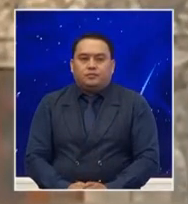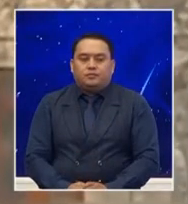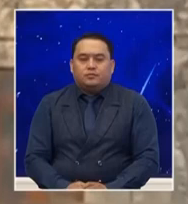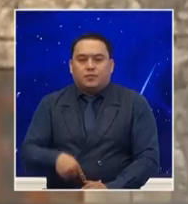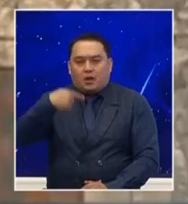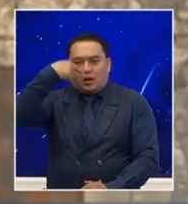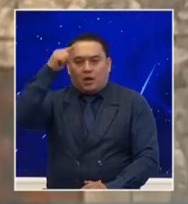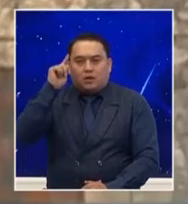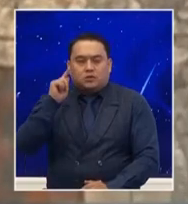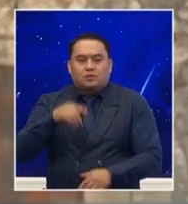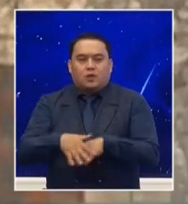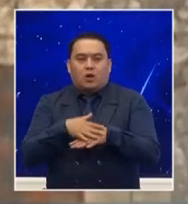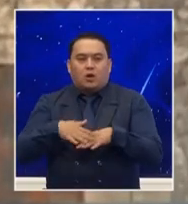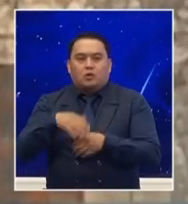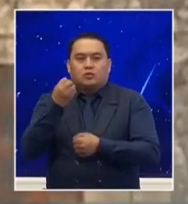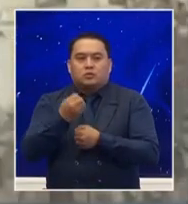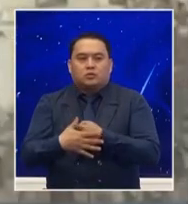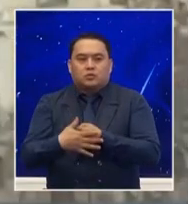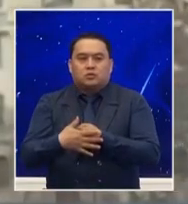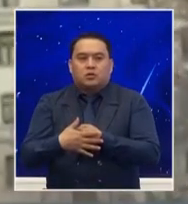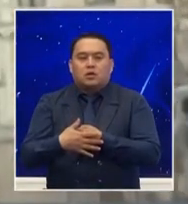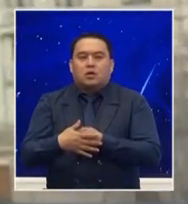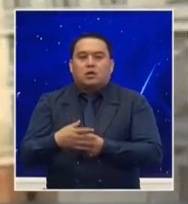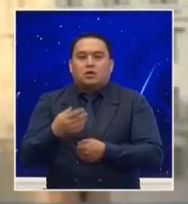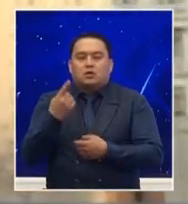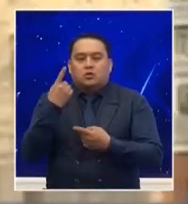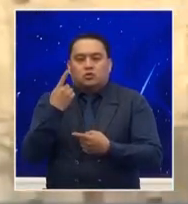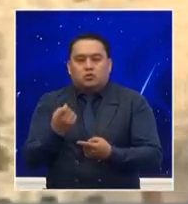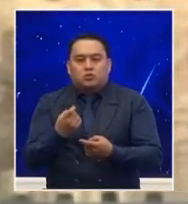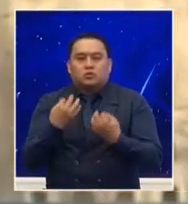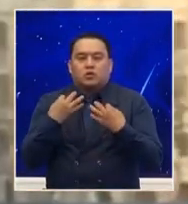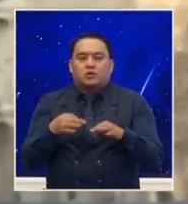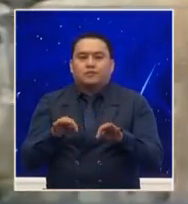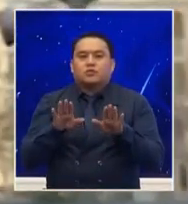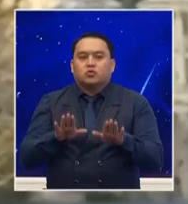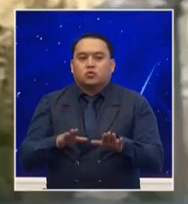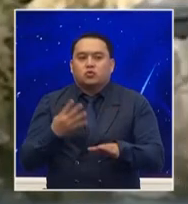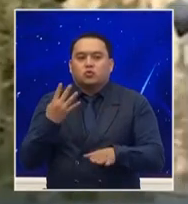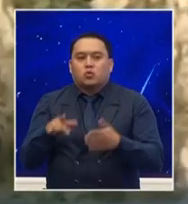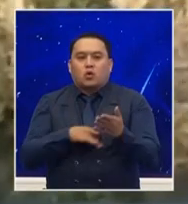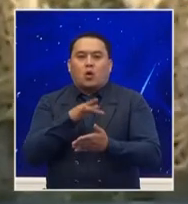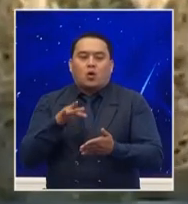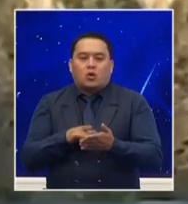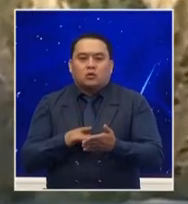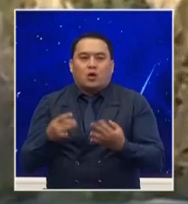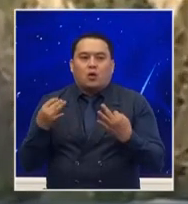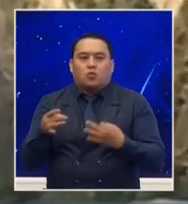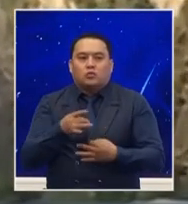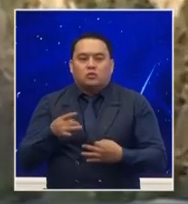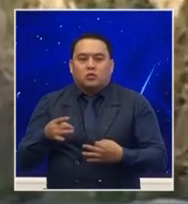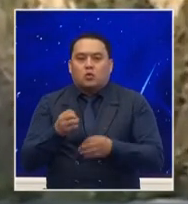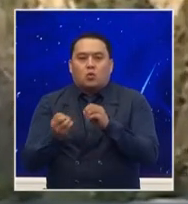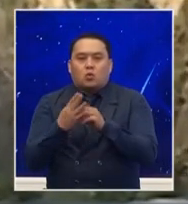Әзірбайжан астанасының тұрғындары енді көшеге есеміз рұқсат арқылы шыға алады. Бұл Қатарда елдің тағы 4 қаласы мен 11 ауданы бар. Шектеу